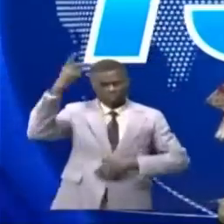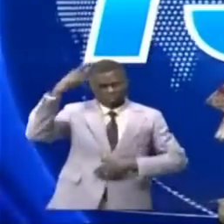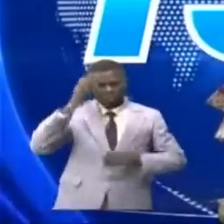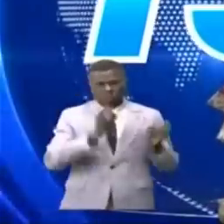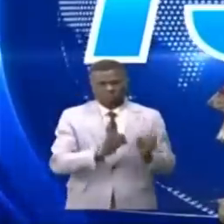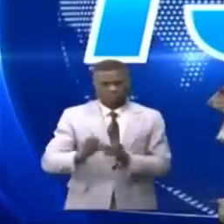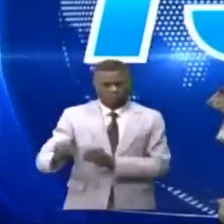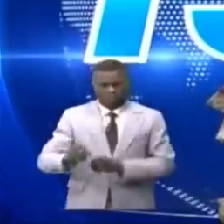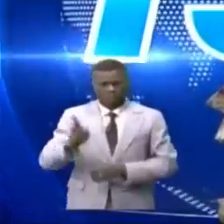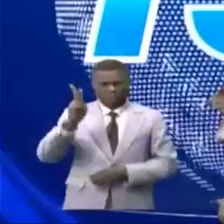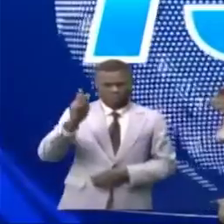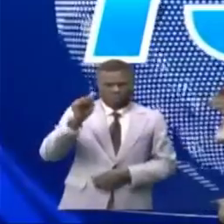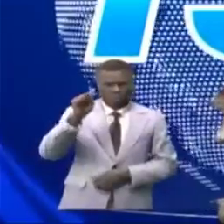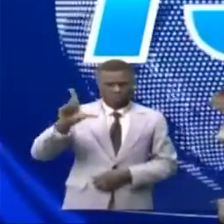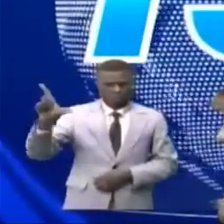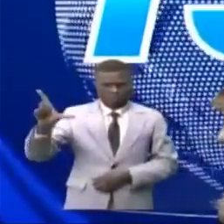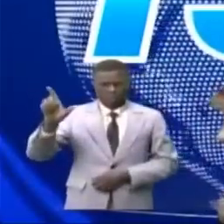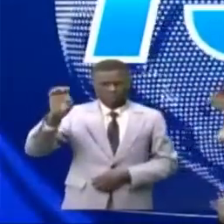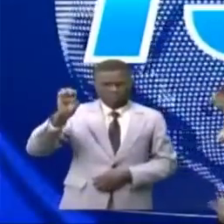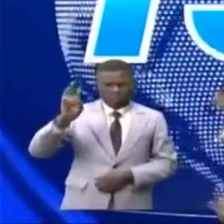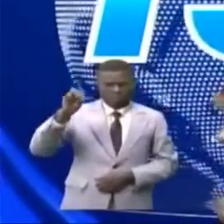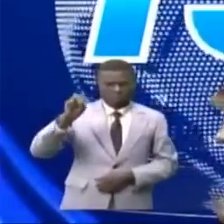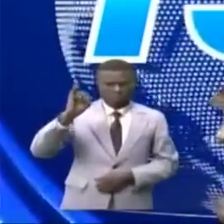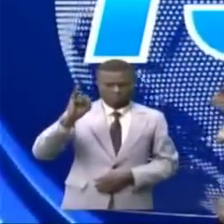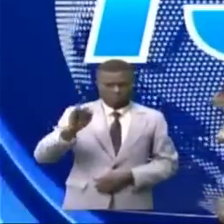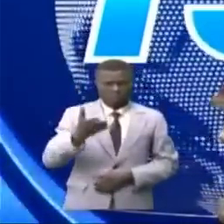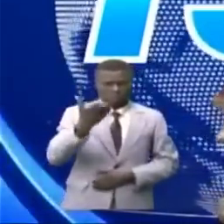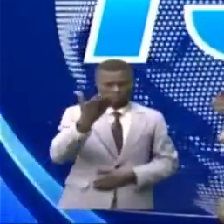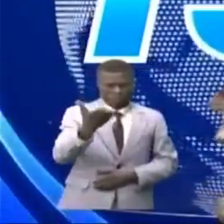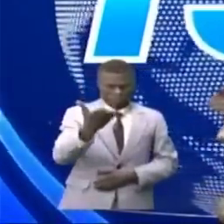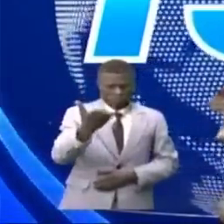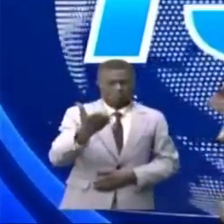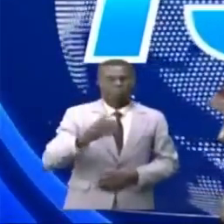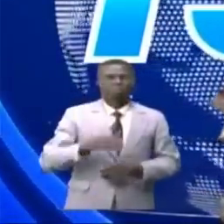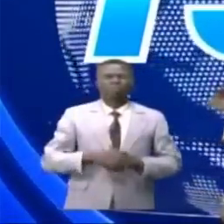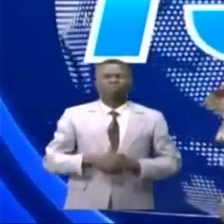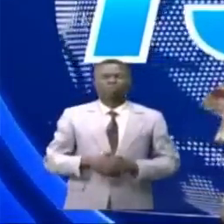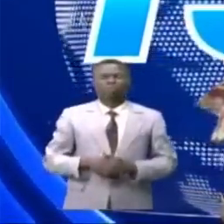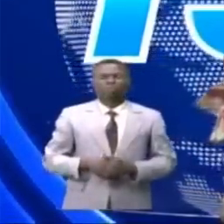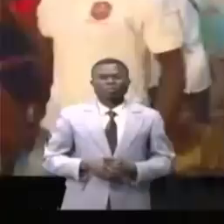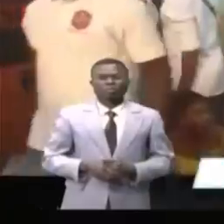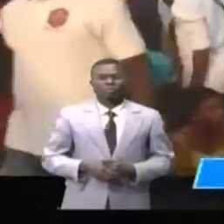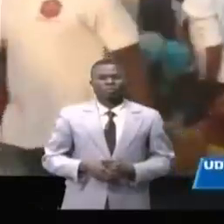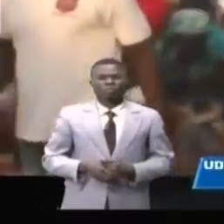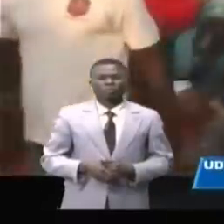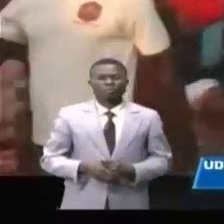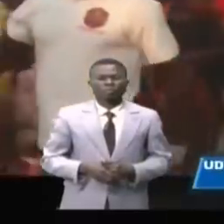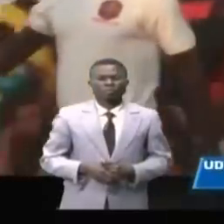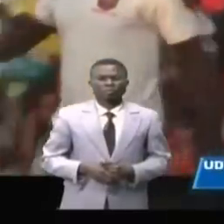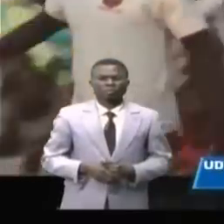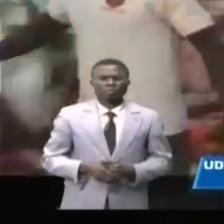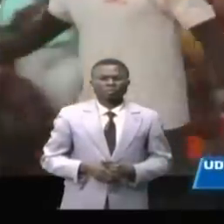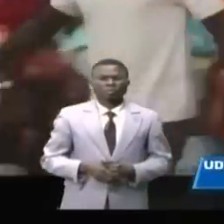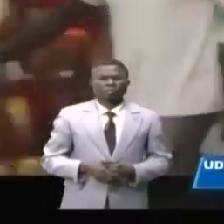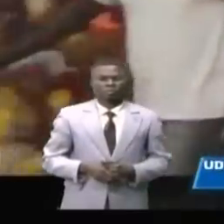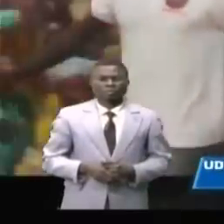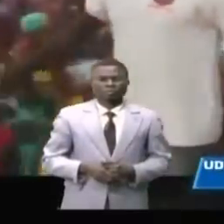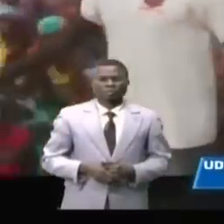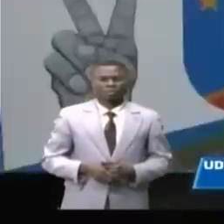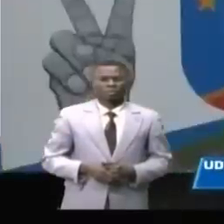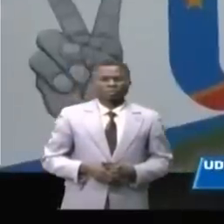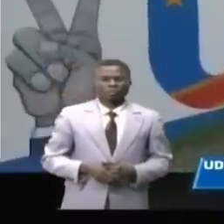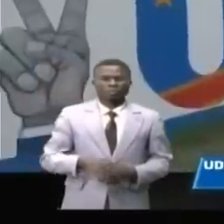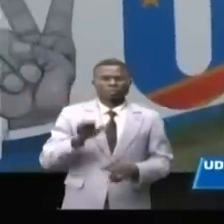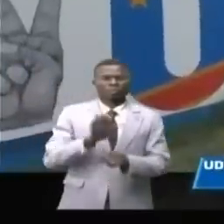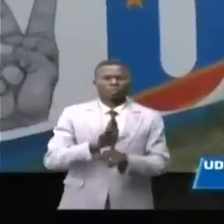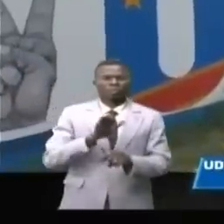organisée à Kalemi, à la Fédération urbaine de l'UDPS. Un commentaire de José Baïtouabou. Pour la simple et bonne raison